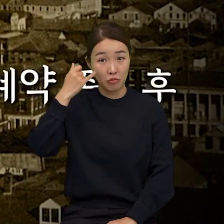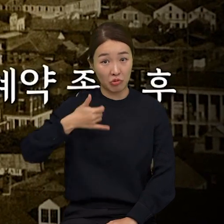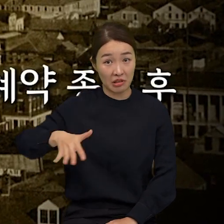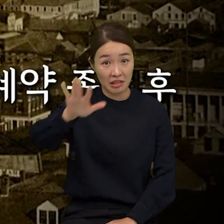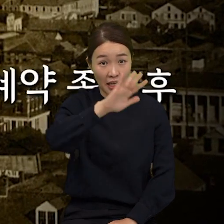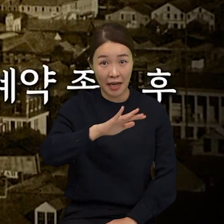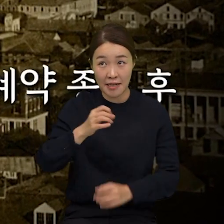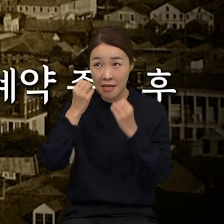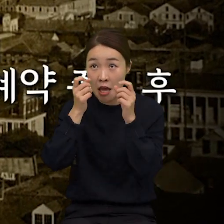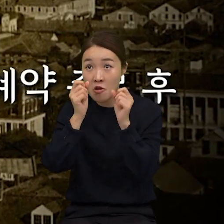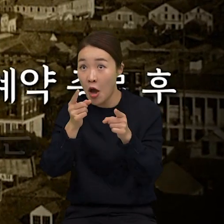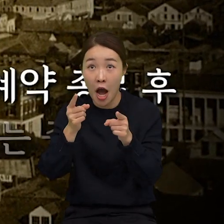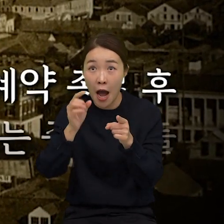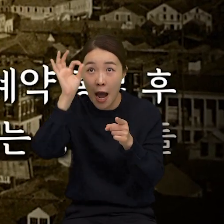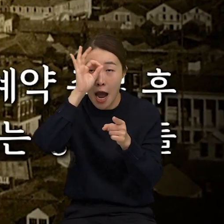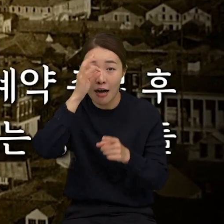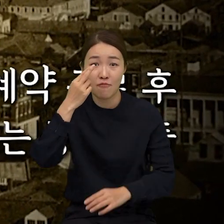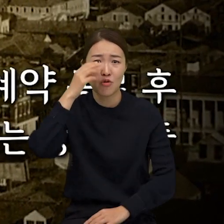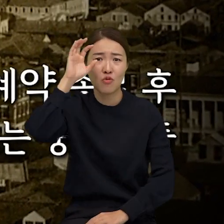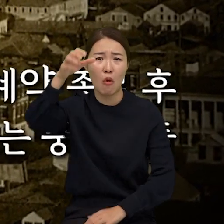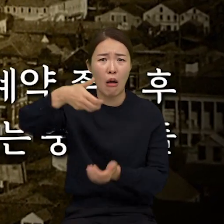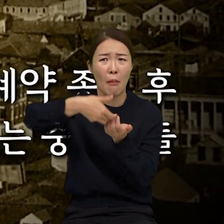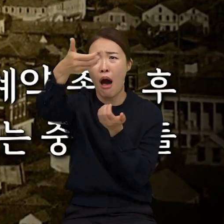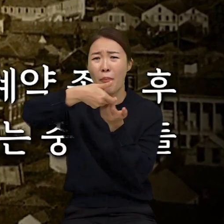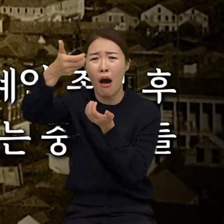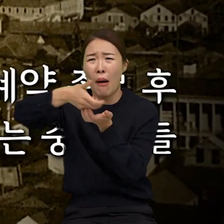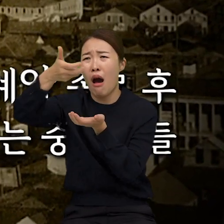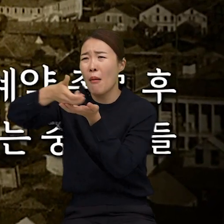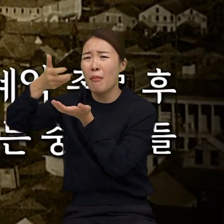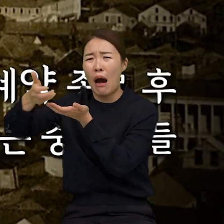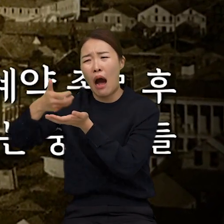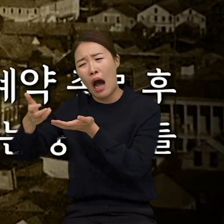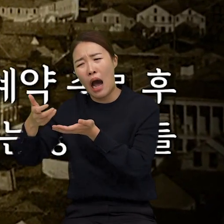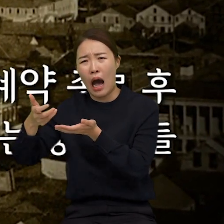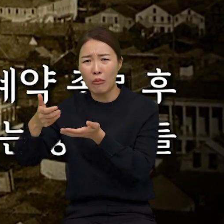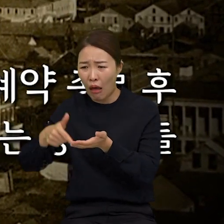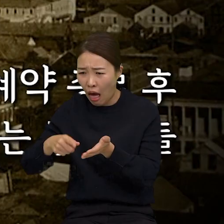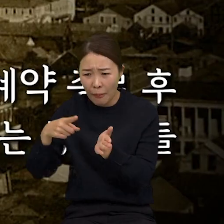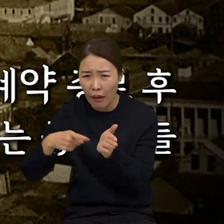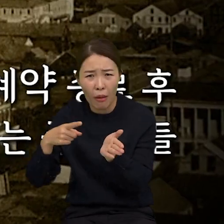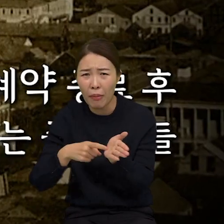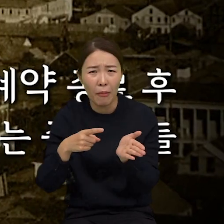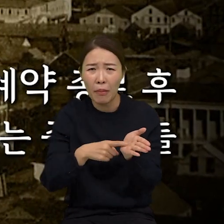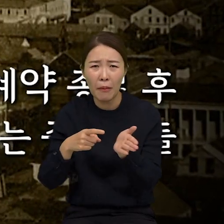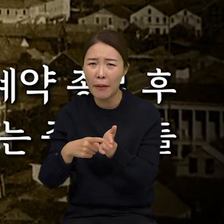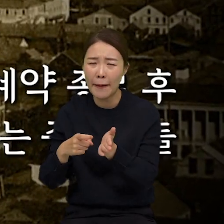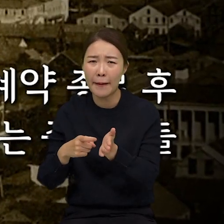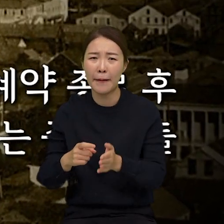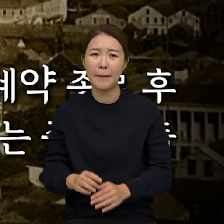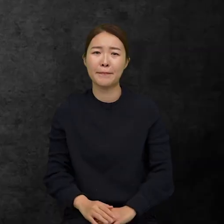하지만 중국인들은 새로운 기회를 찾아 미국 본토로 떠나버리기 일쑤였다.